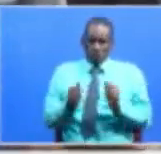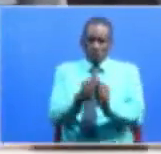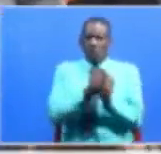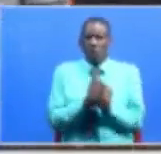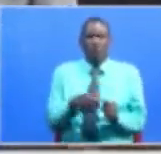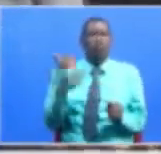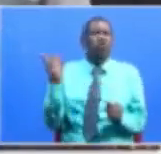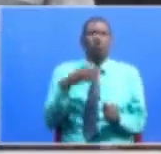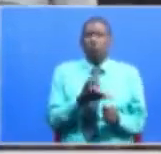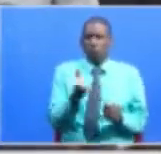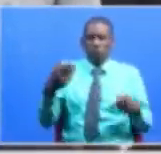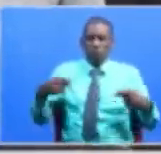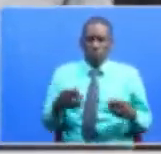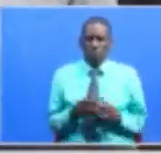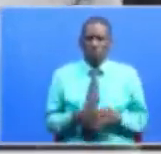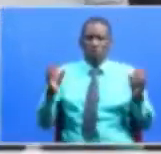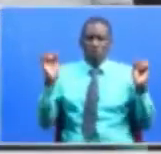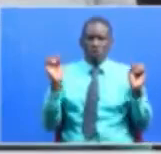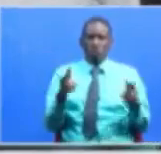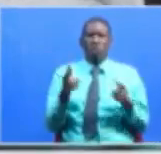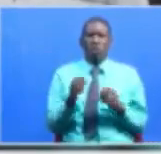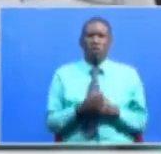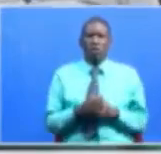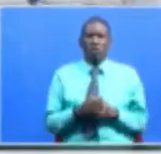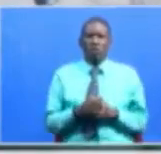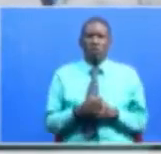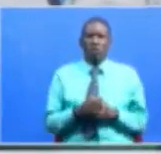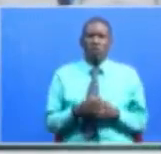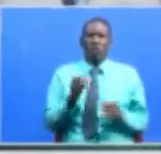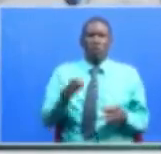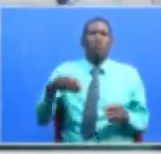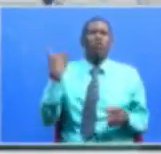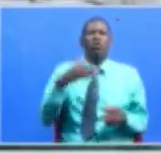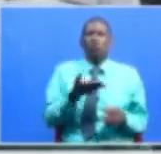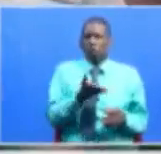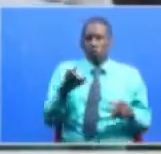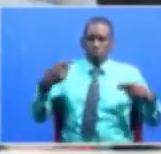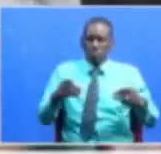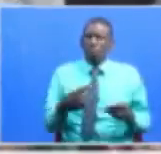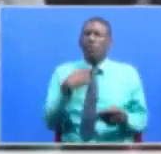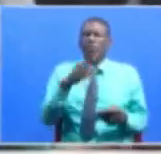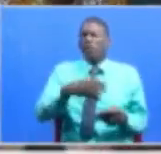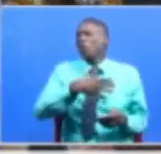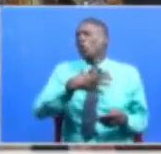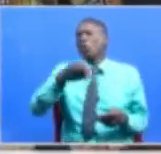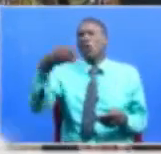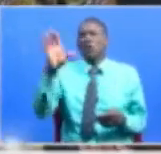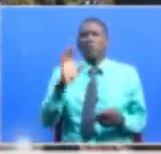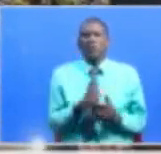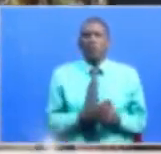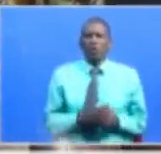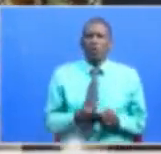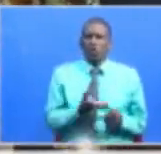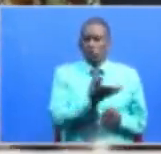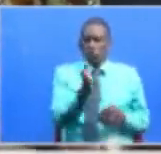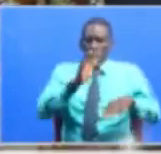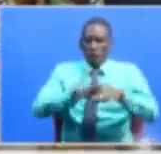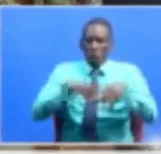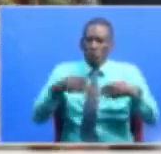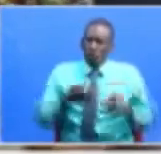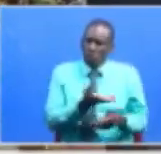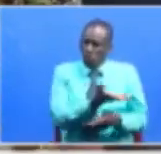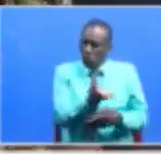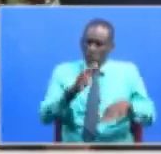Hamtaki? Sawa sawa. Kama hamtaki tutasema wae. Nyinyi ni watu wazuri